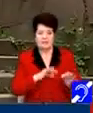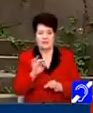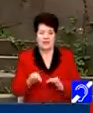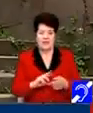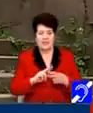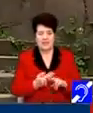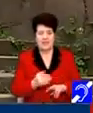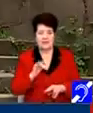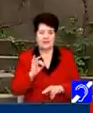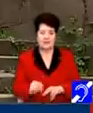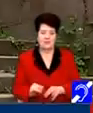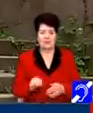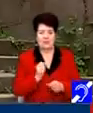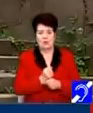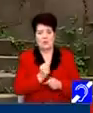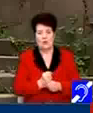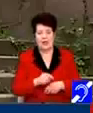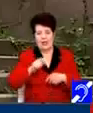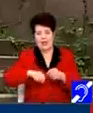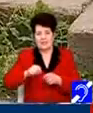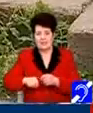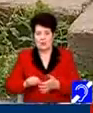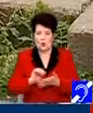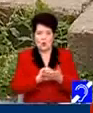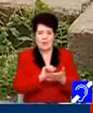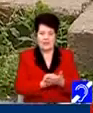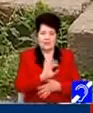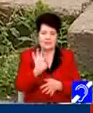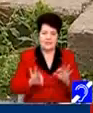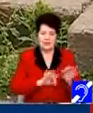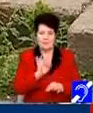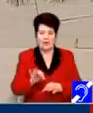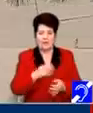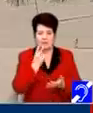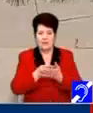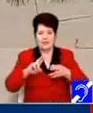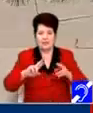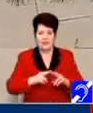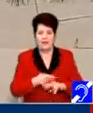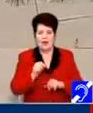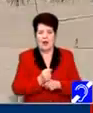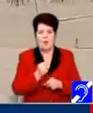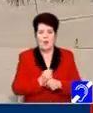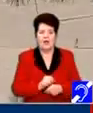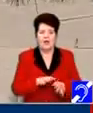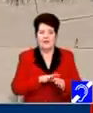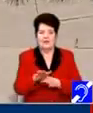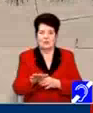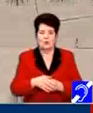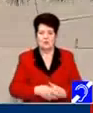asistență tehnică, lucrări de efectuare a expertizelor documentației de proiect și supravegherea tehnică a lucrărilor de